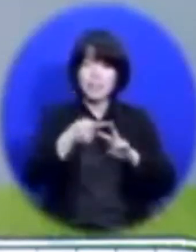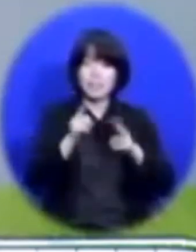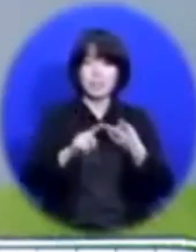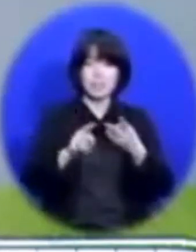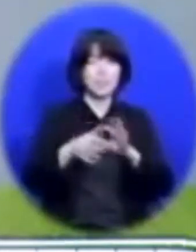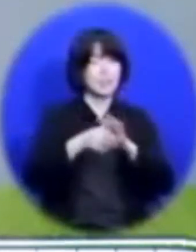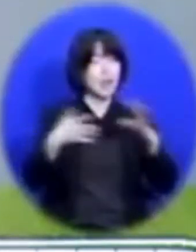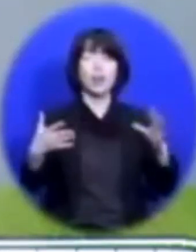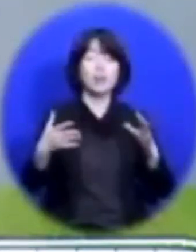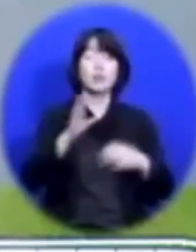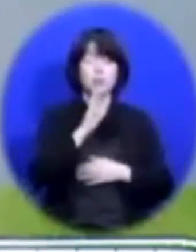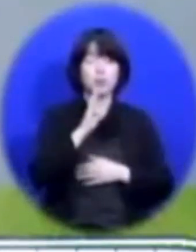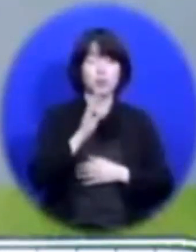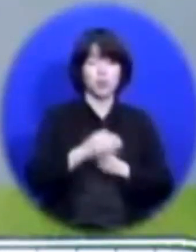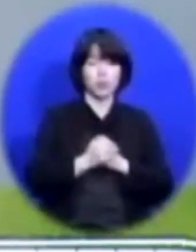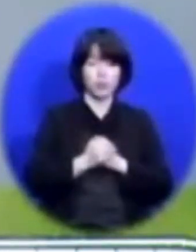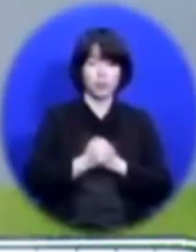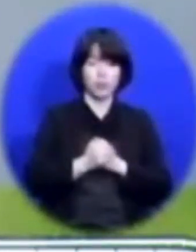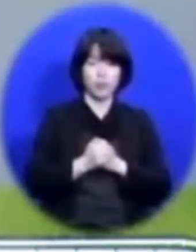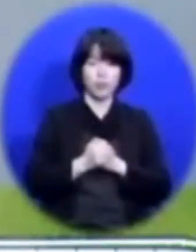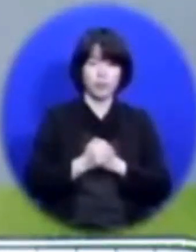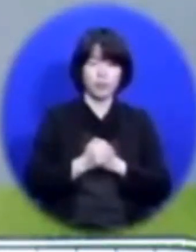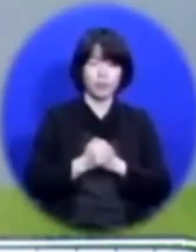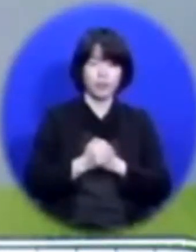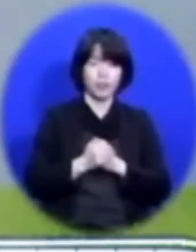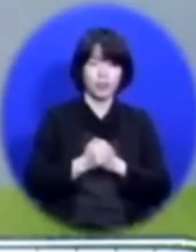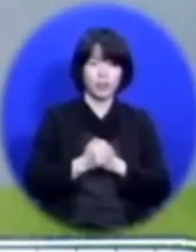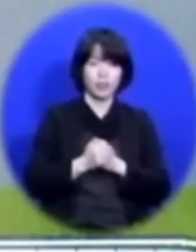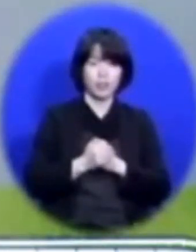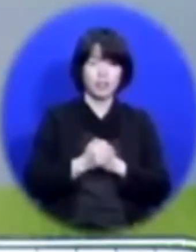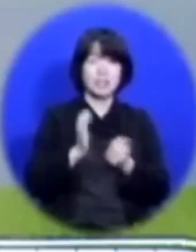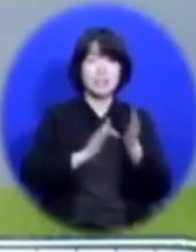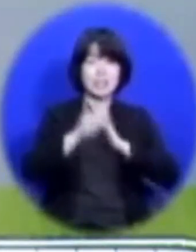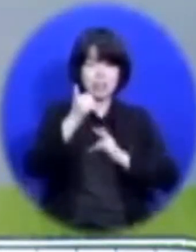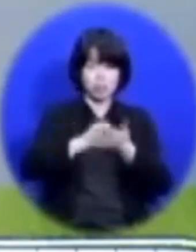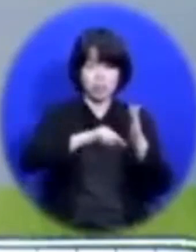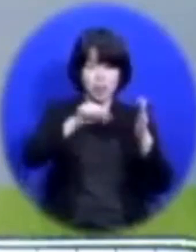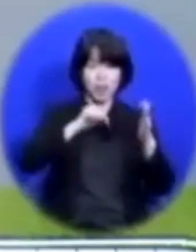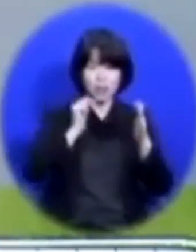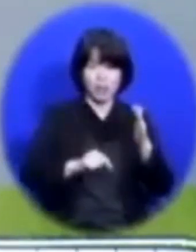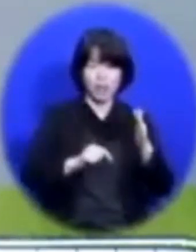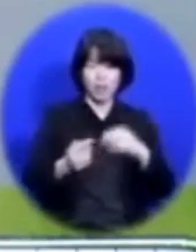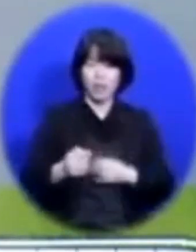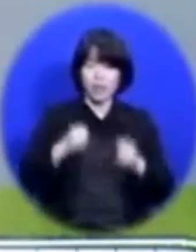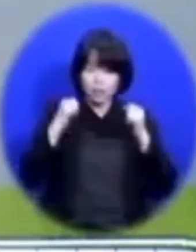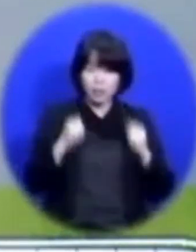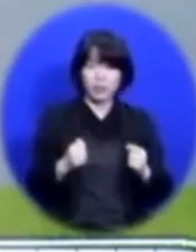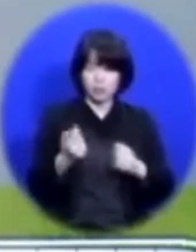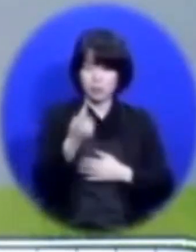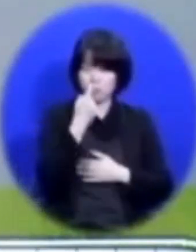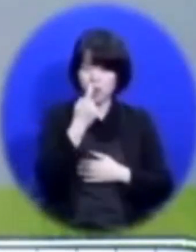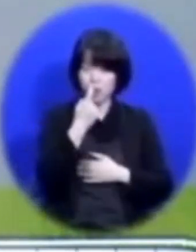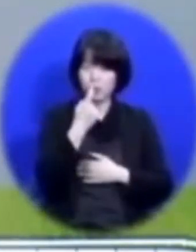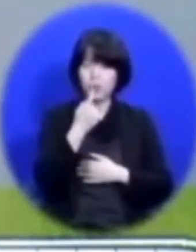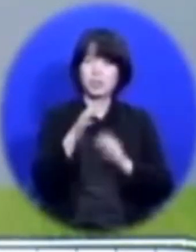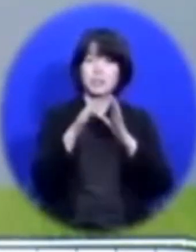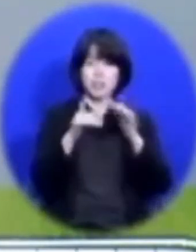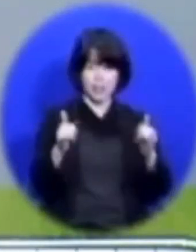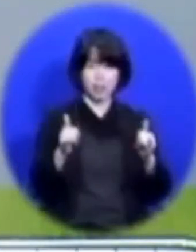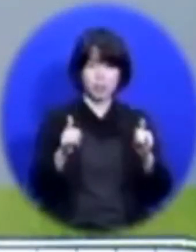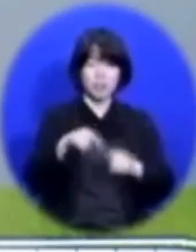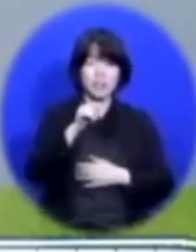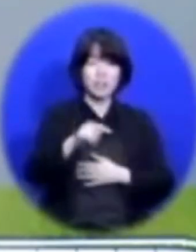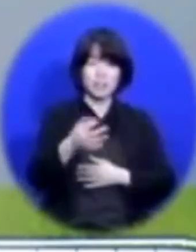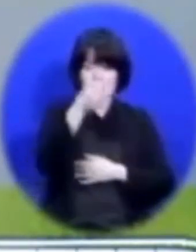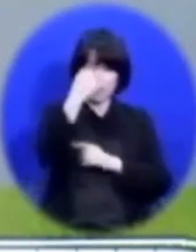.사실, 예수님안에거하는법을배운사람들에게는그것